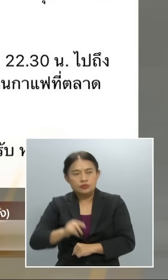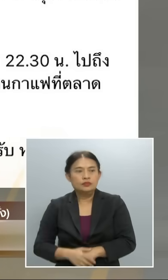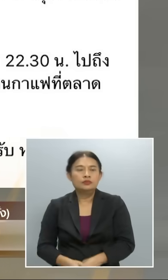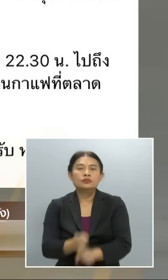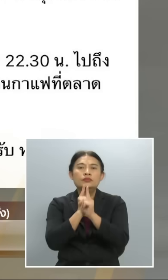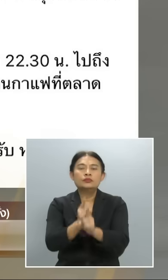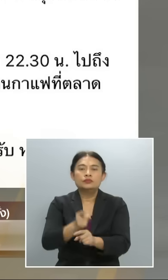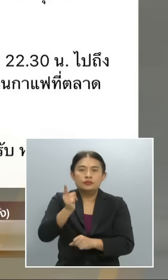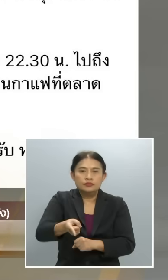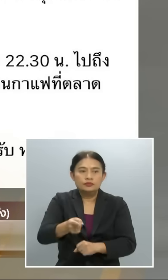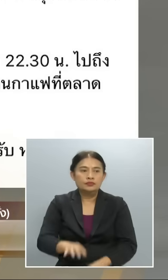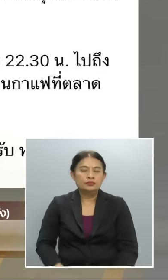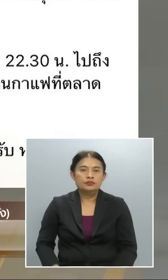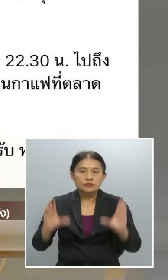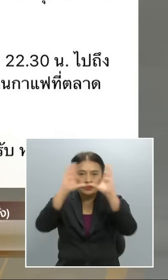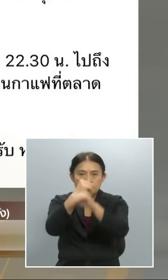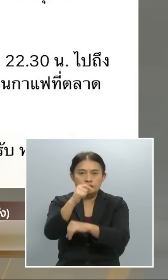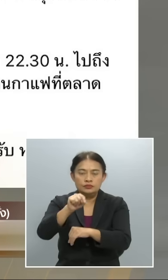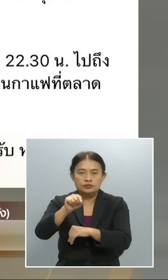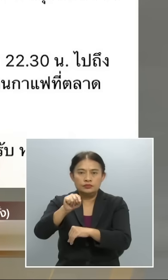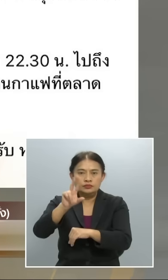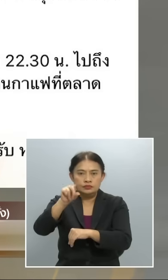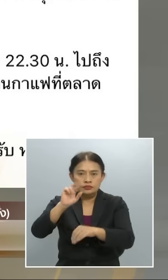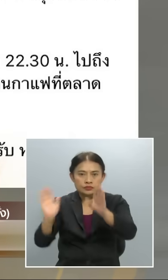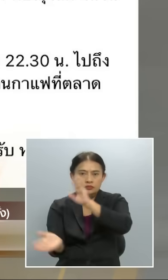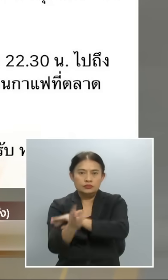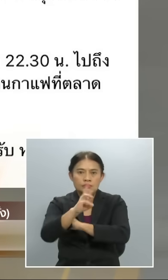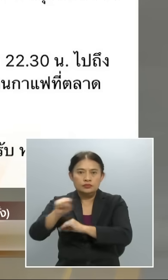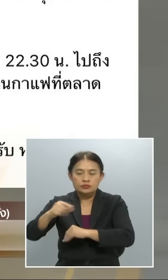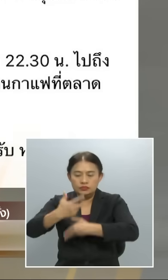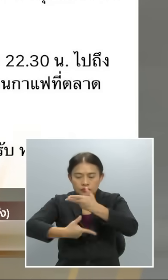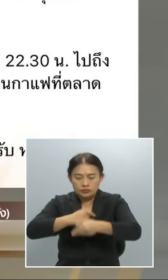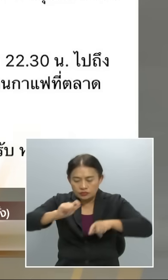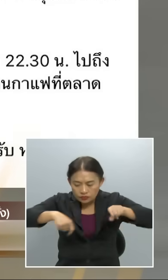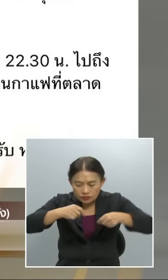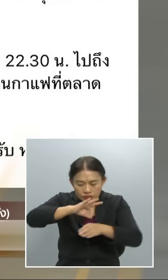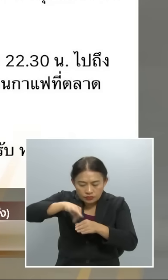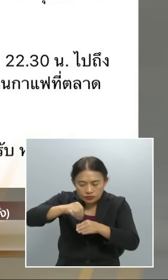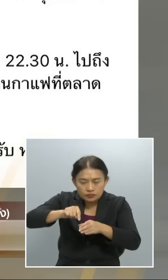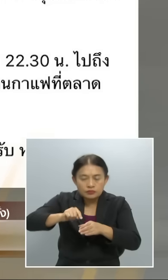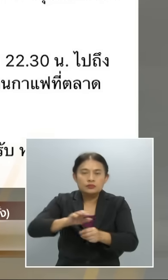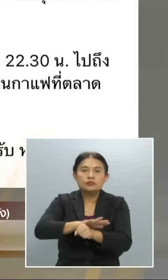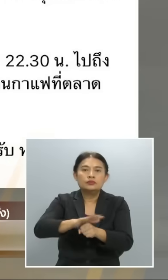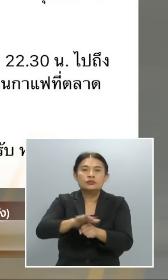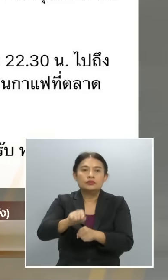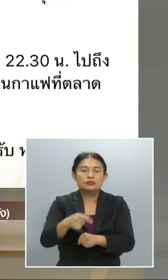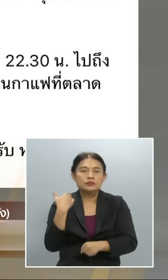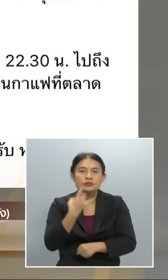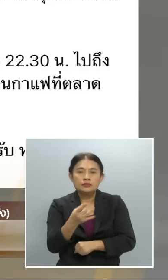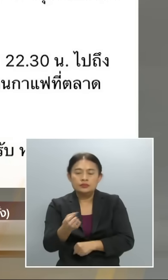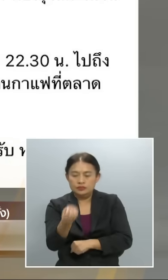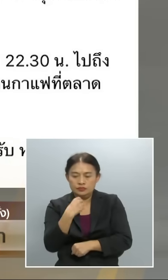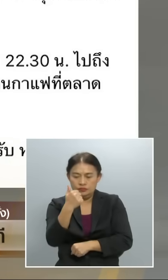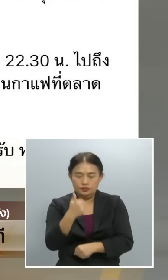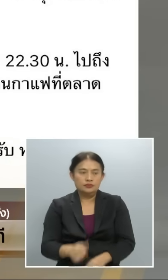เคยออก 22:30นไปถึง 6โมงเช้าทานกาแฟที่ตลาดรวมจ่ายได้พอดีแล้วก็บอกว่ามีอะไรให้รับใช้ติดต่อมาเลยนะ